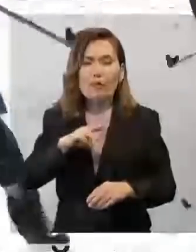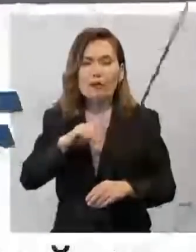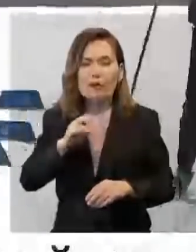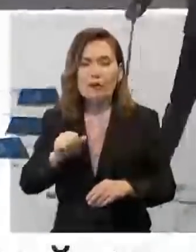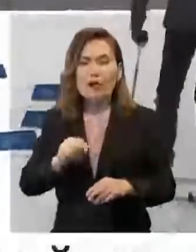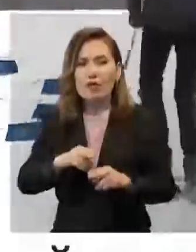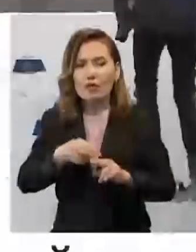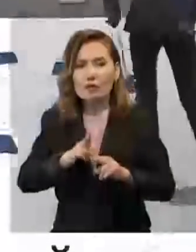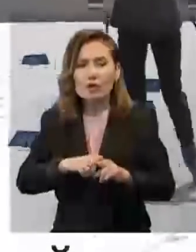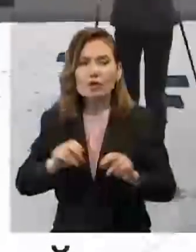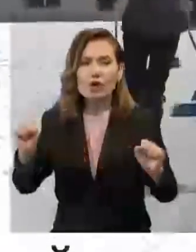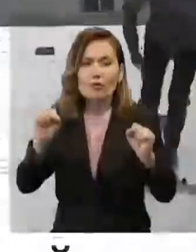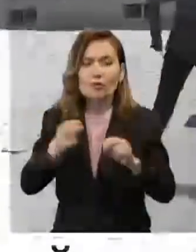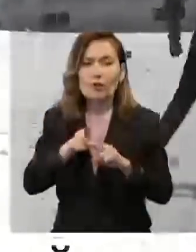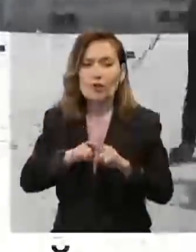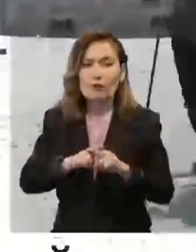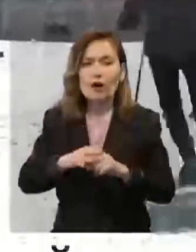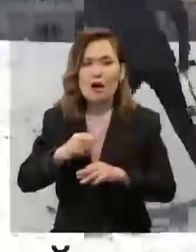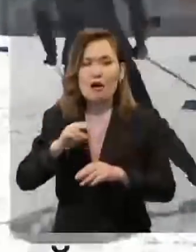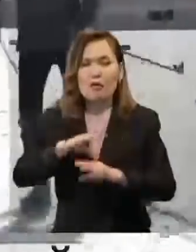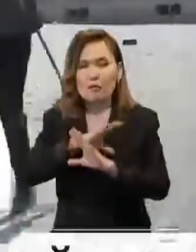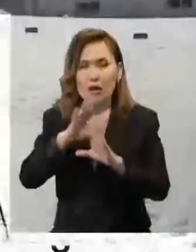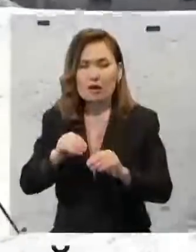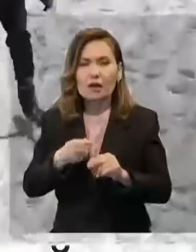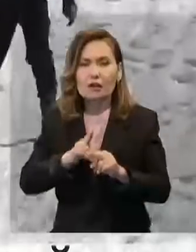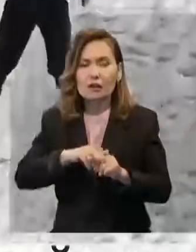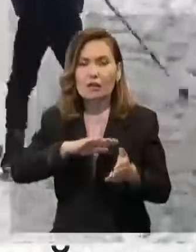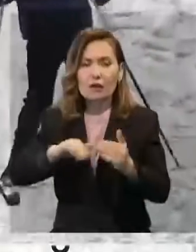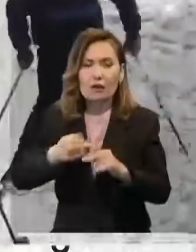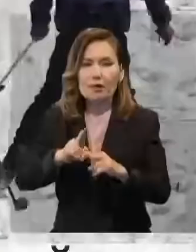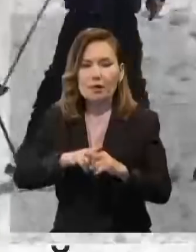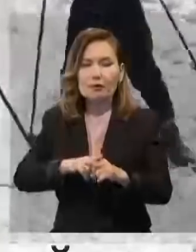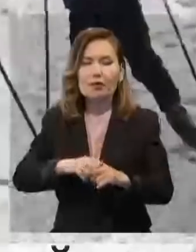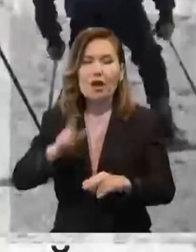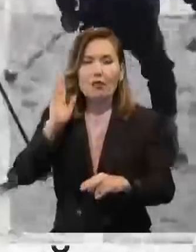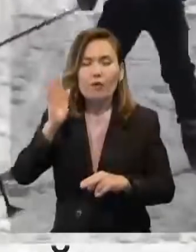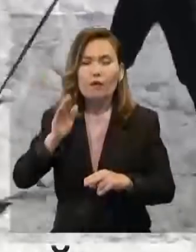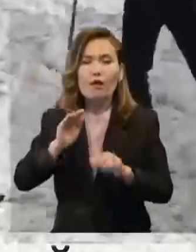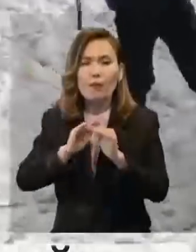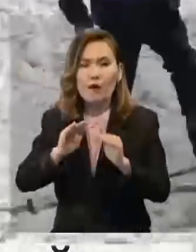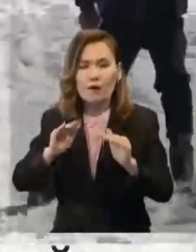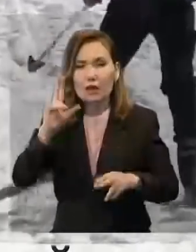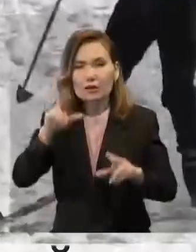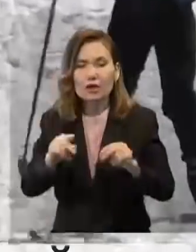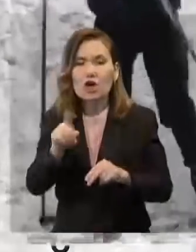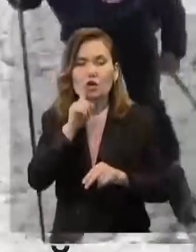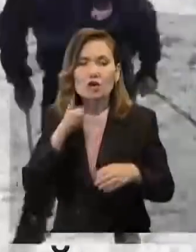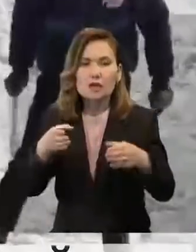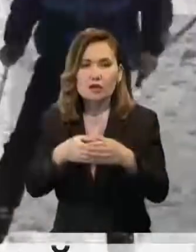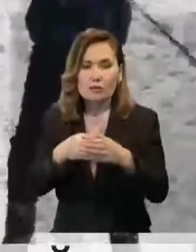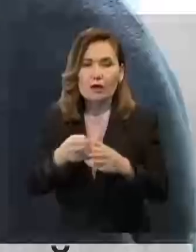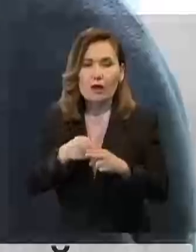Матвиенколар спорттық мансабының жұлдызды сәтін артта қалдырған. Ал ел аузында жүрген ертеңінен үміт күттіретін жас спортшылар